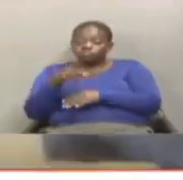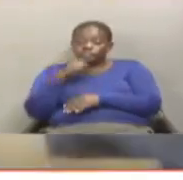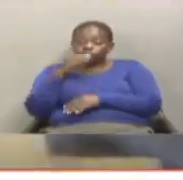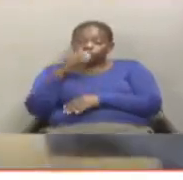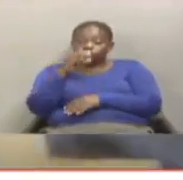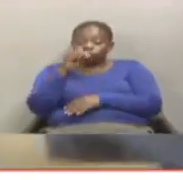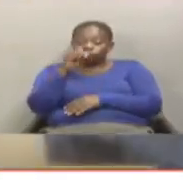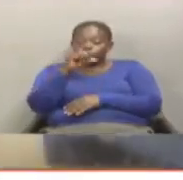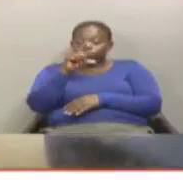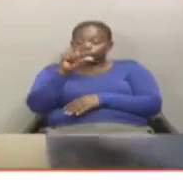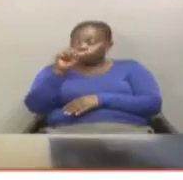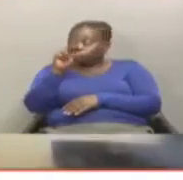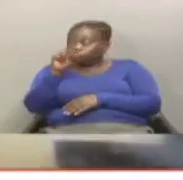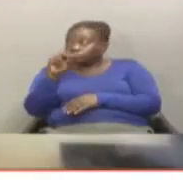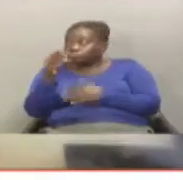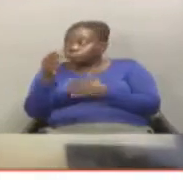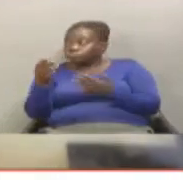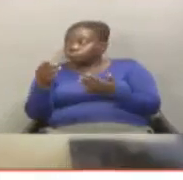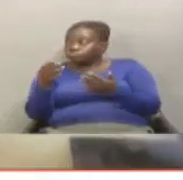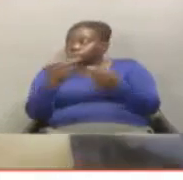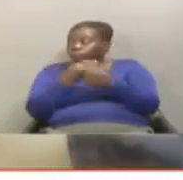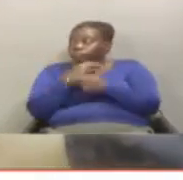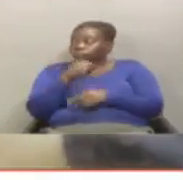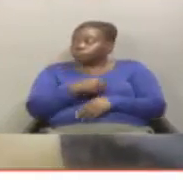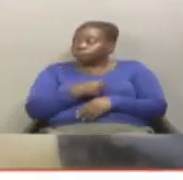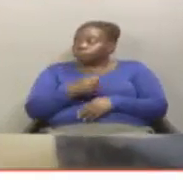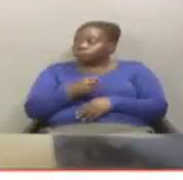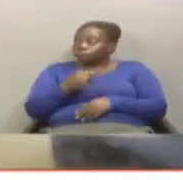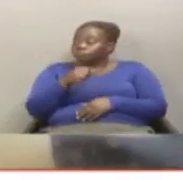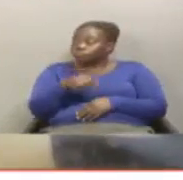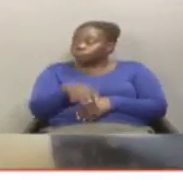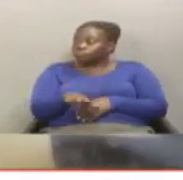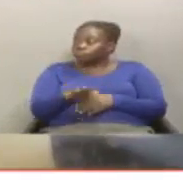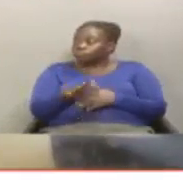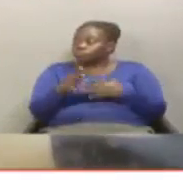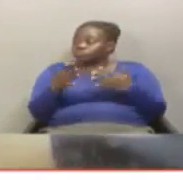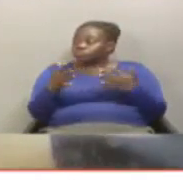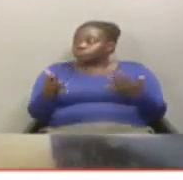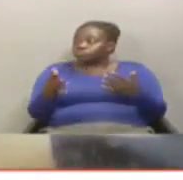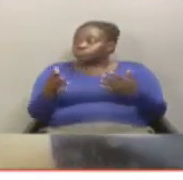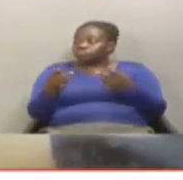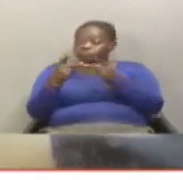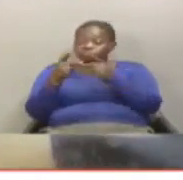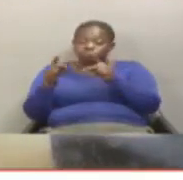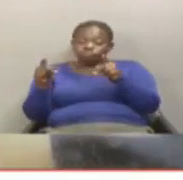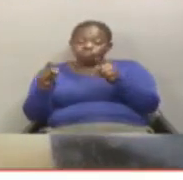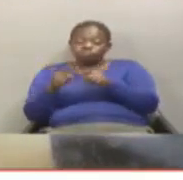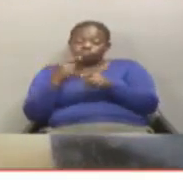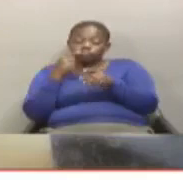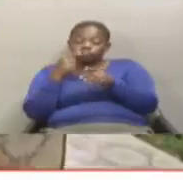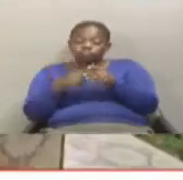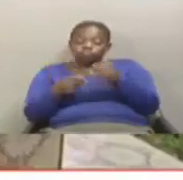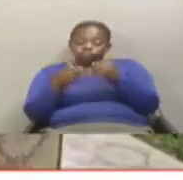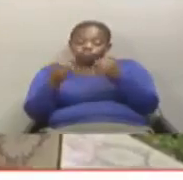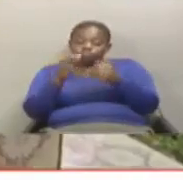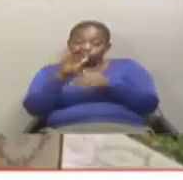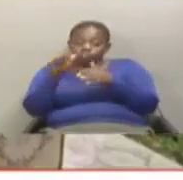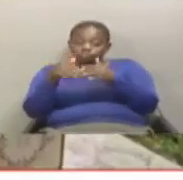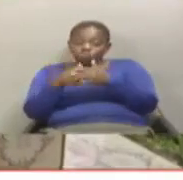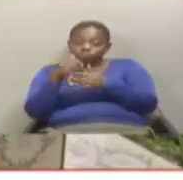Kafeero. Ekijjo kikayanya ab'oluganda Nyaabwe Mwanje Nannyonjo eyakyetandikira era n'alamba nti abaana ye bonna